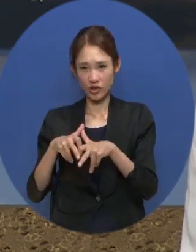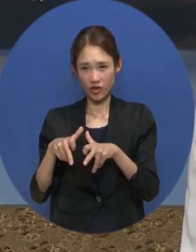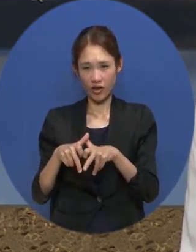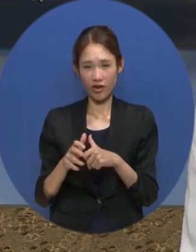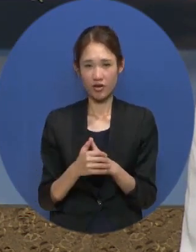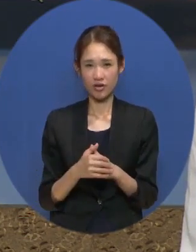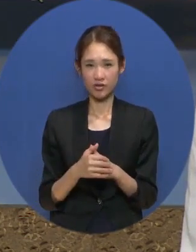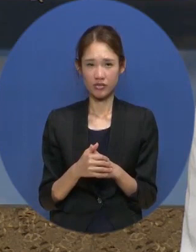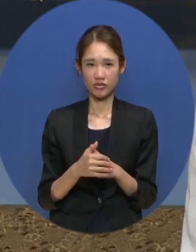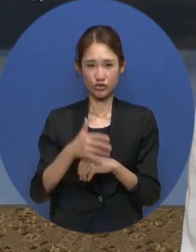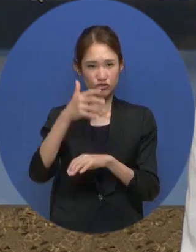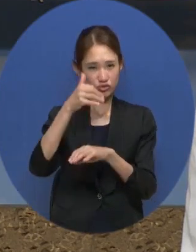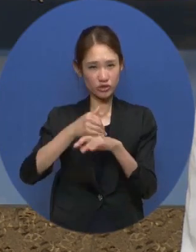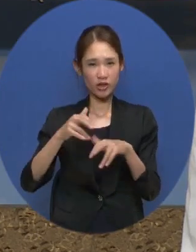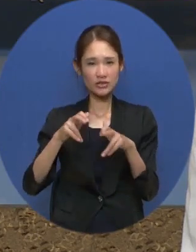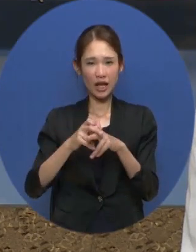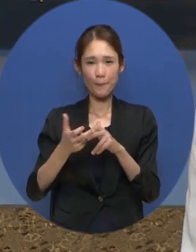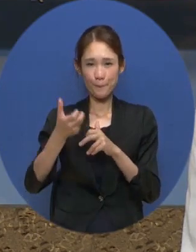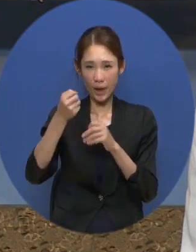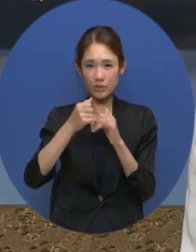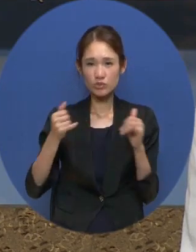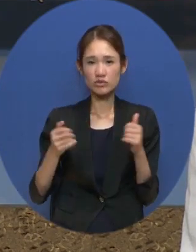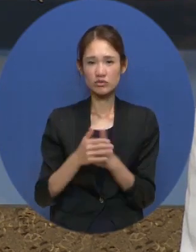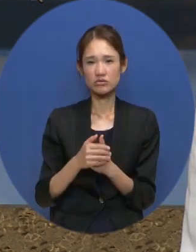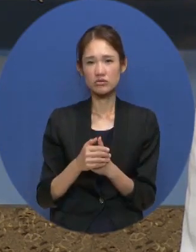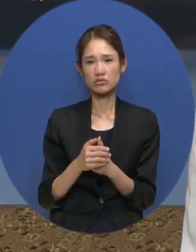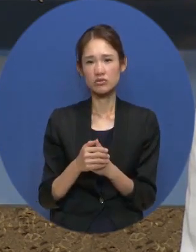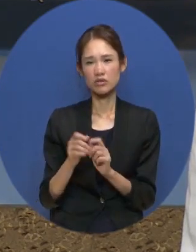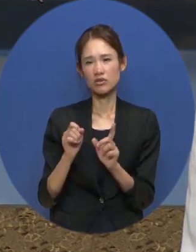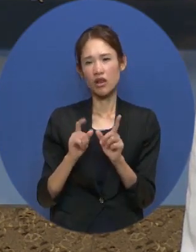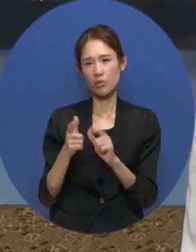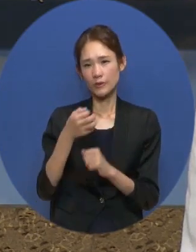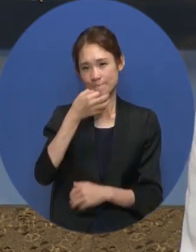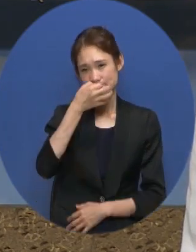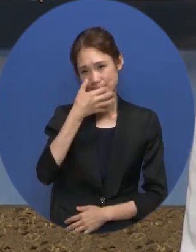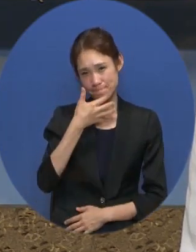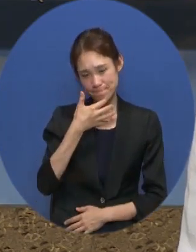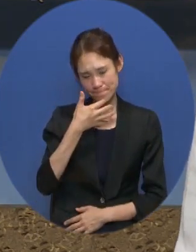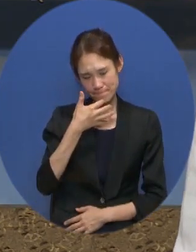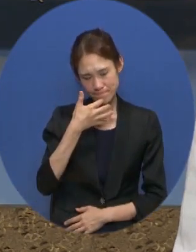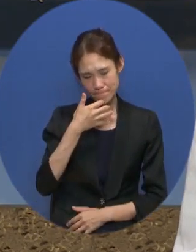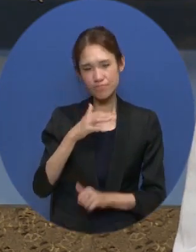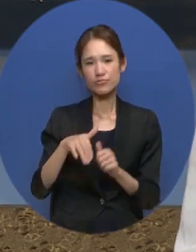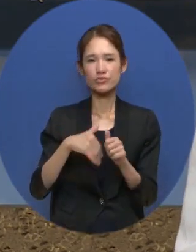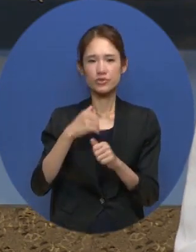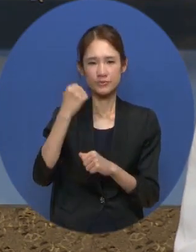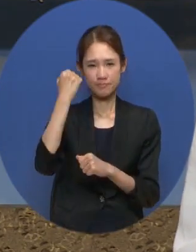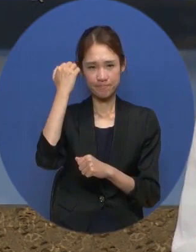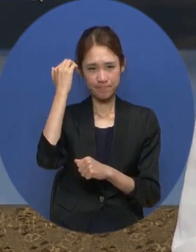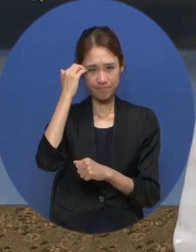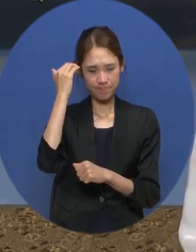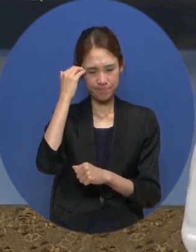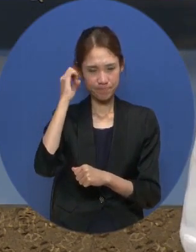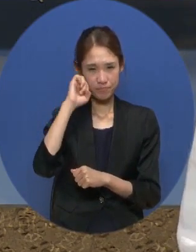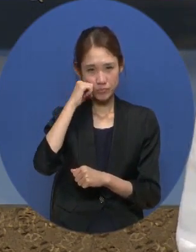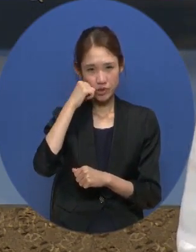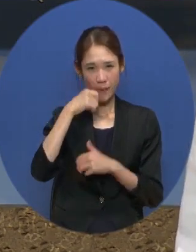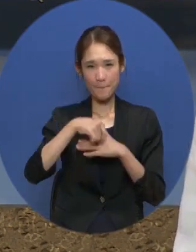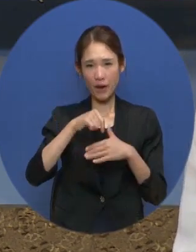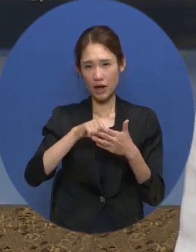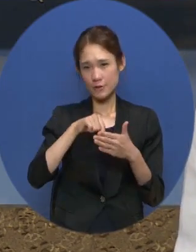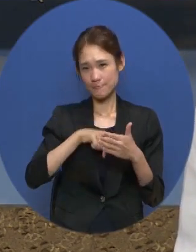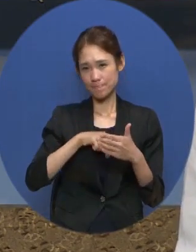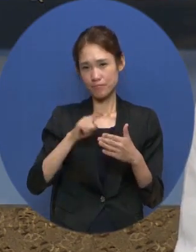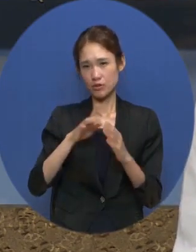그 후천적 장애를 얻으신 분들은 되게 힘들어하세요. 아. 되게 힘들어하세요. 그래서 이제 심적으로 예,